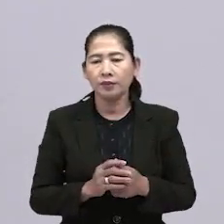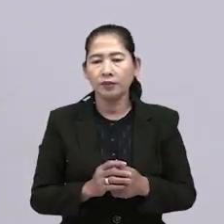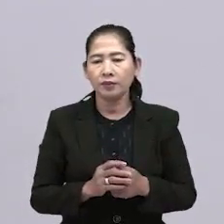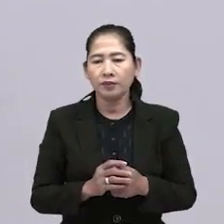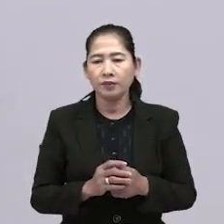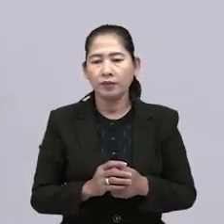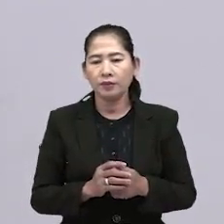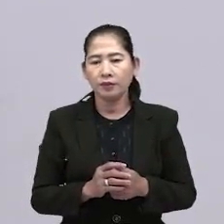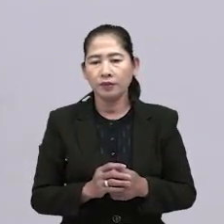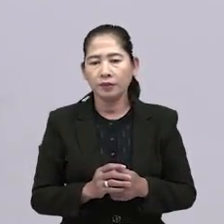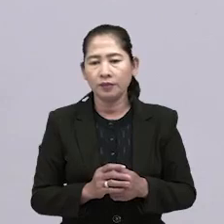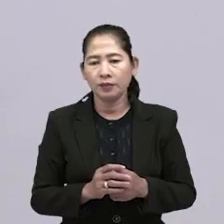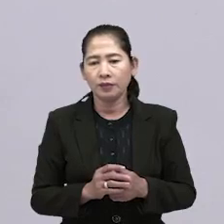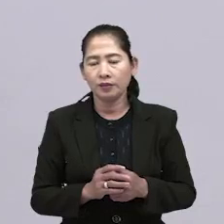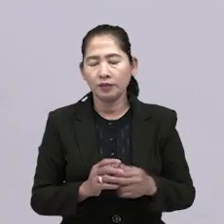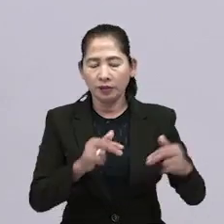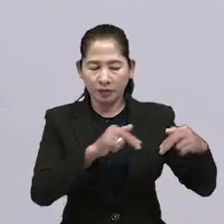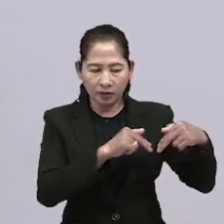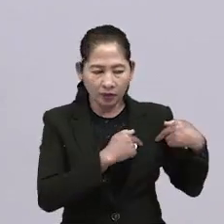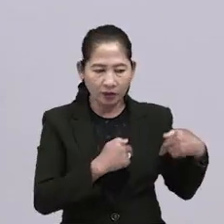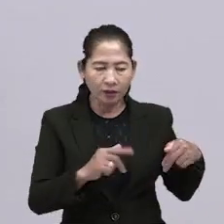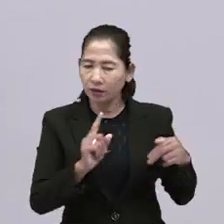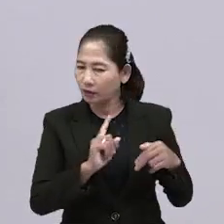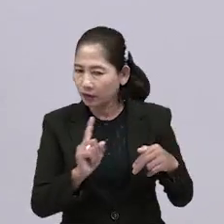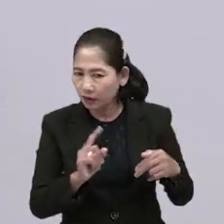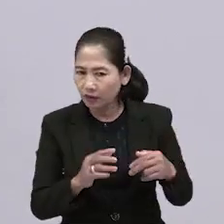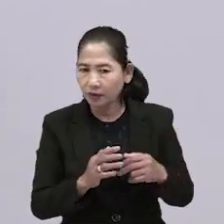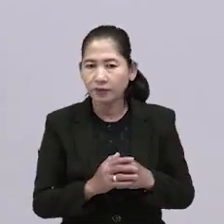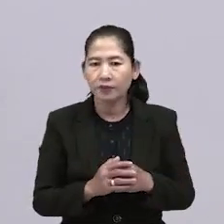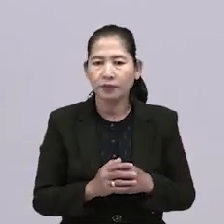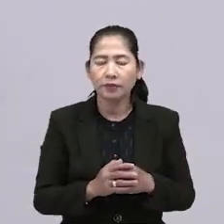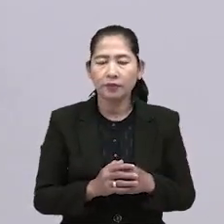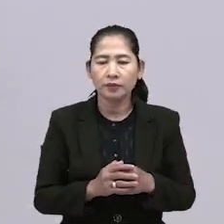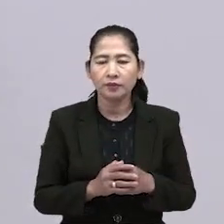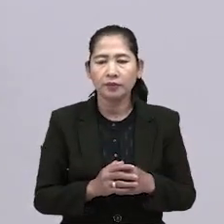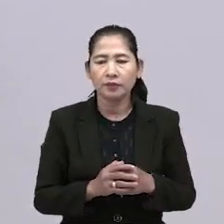ចាទឹកចិត្តវិញណា